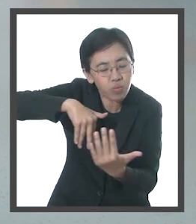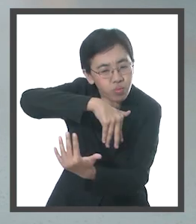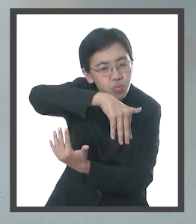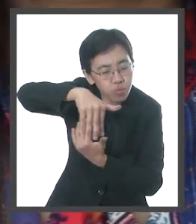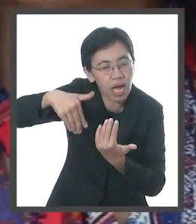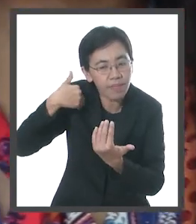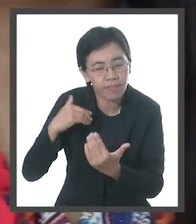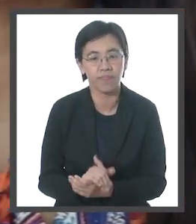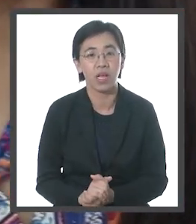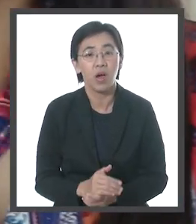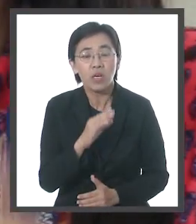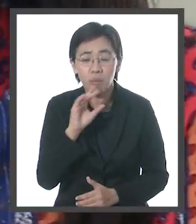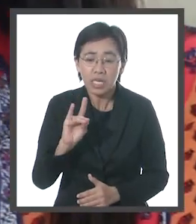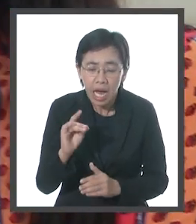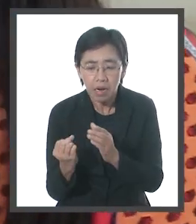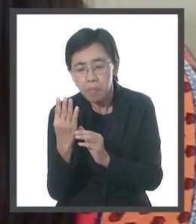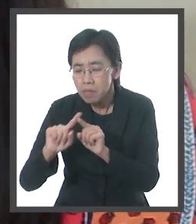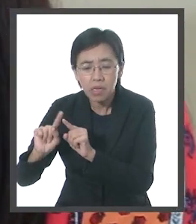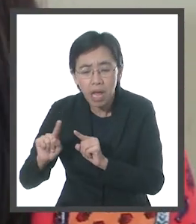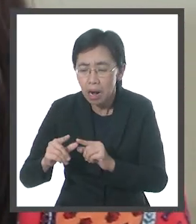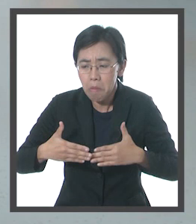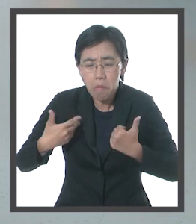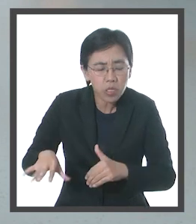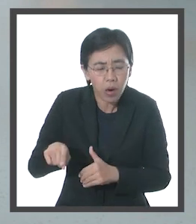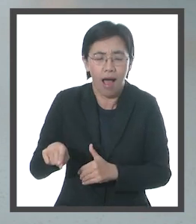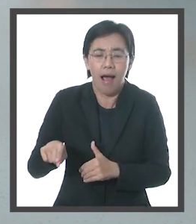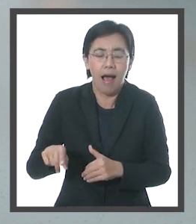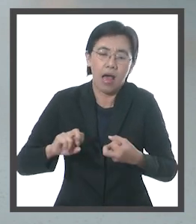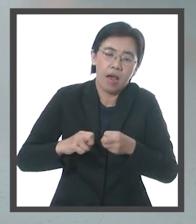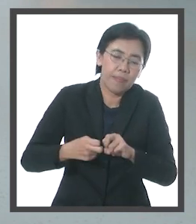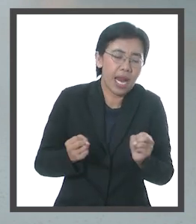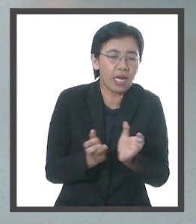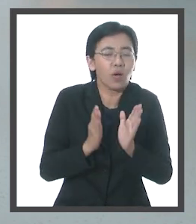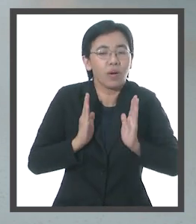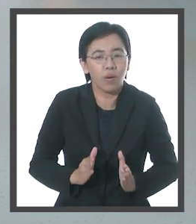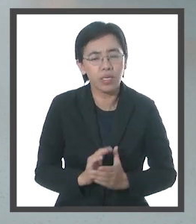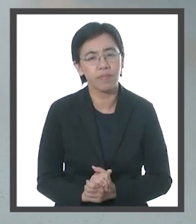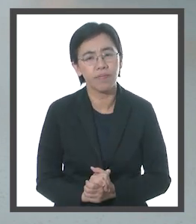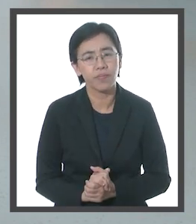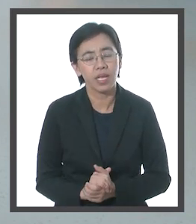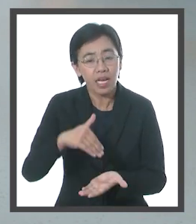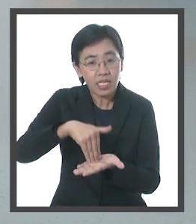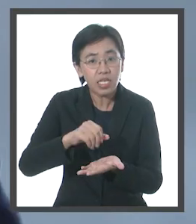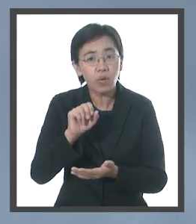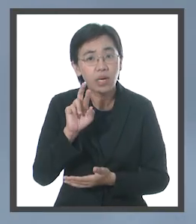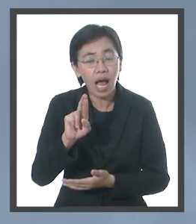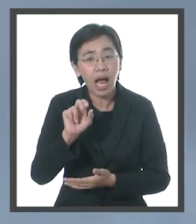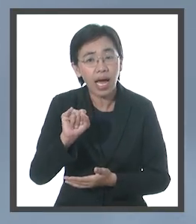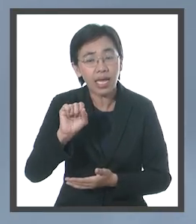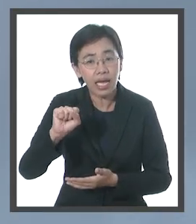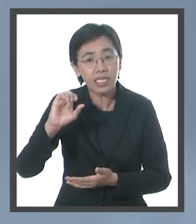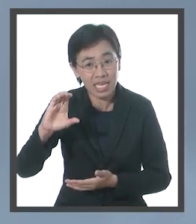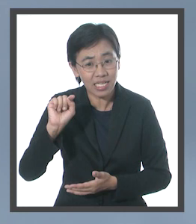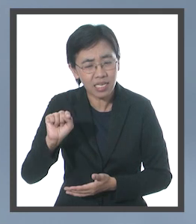ใช่ ถ้าเขาไม่มีความสุขเขาก็ลุกลามเรา แน่นอน ทีนี้ใครสามารถที่จะมาใช้ประโยชน์ในริชได้บ้างคะ ศูนย์นี้เป็น